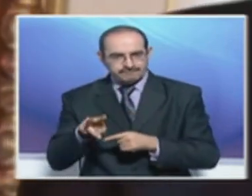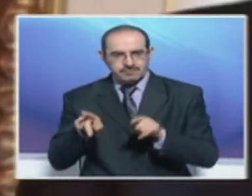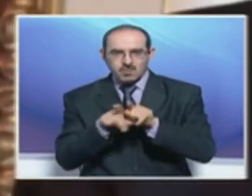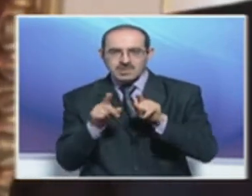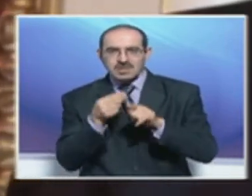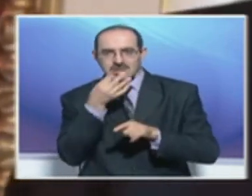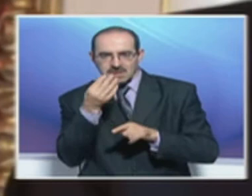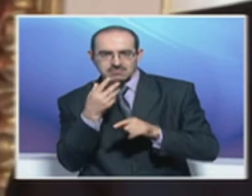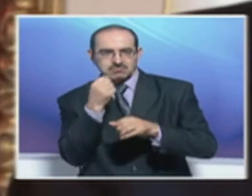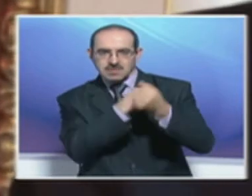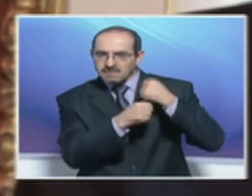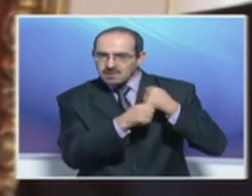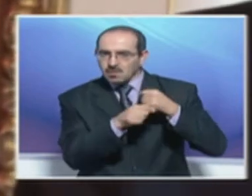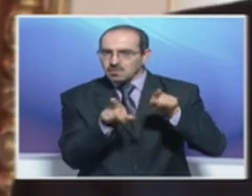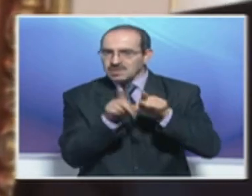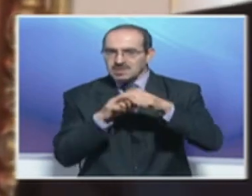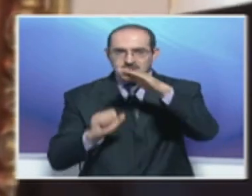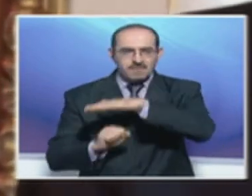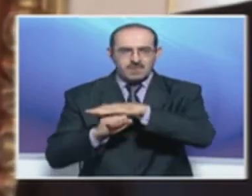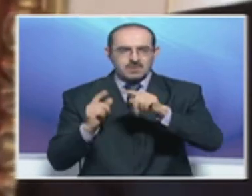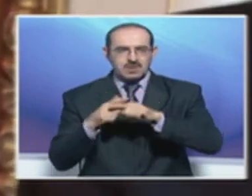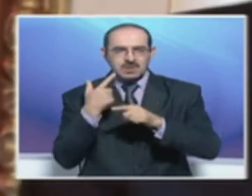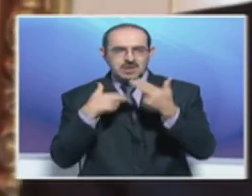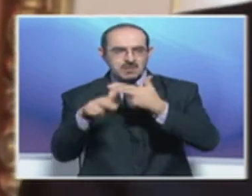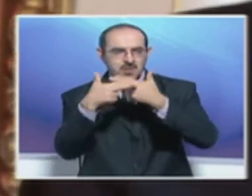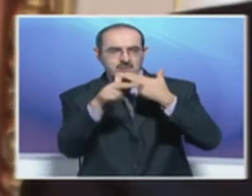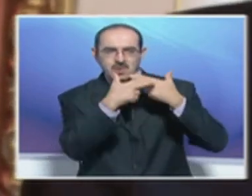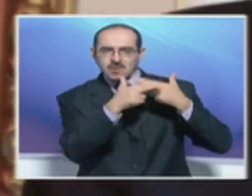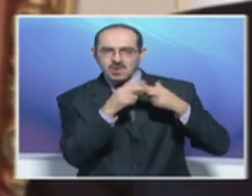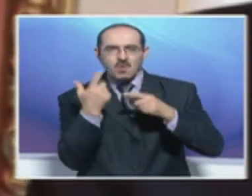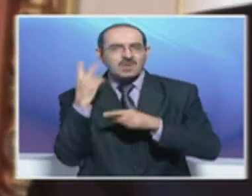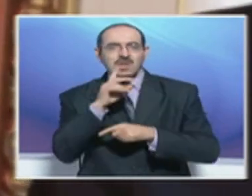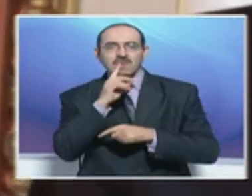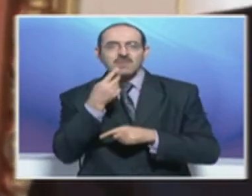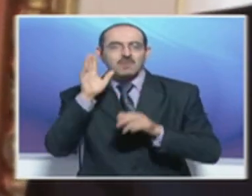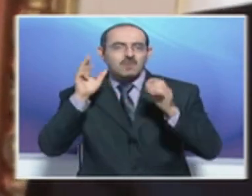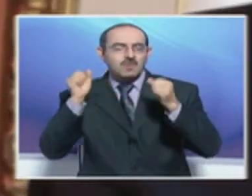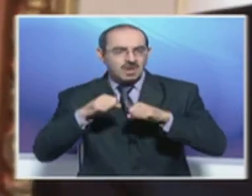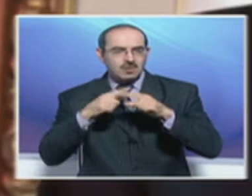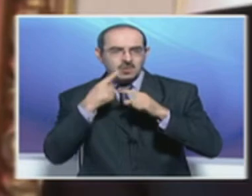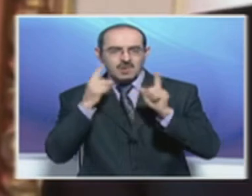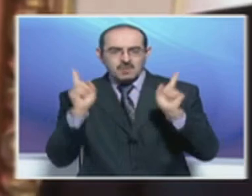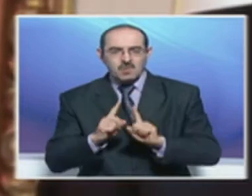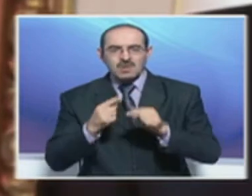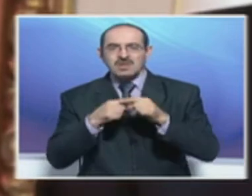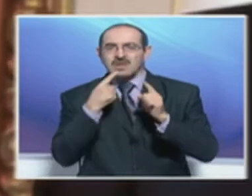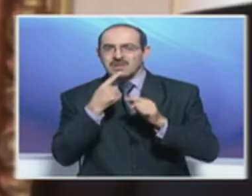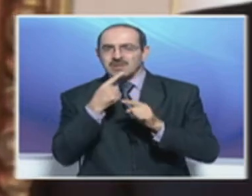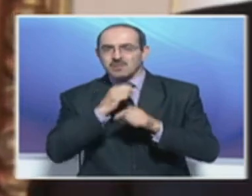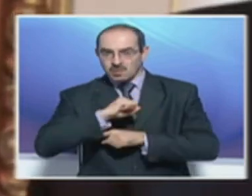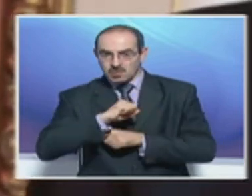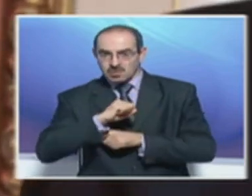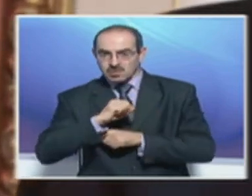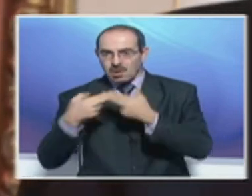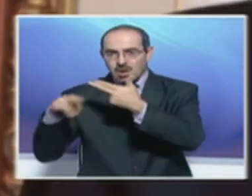أن السقف الذي تعدنا عليه كان في المستوى، ولهذا